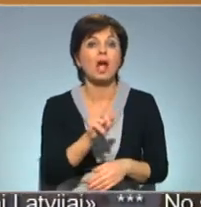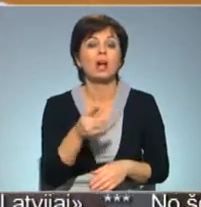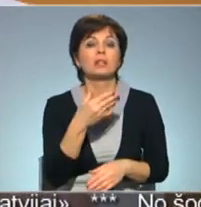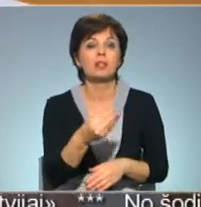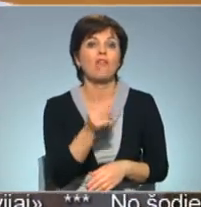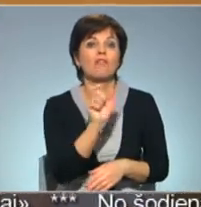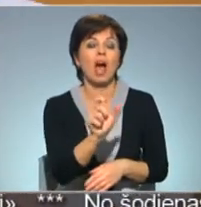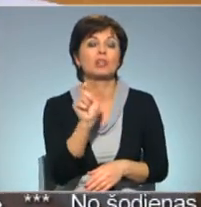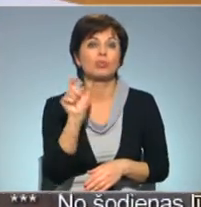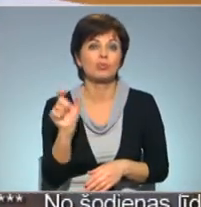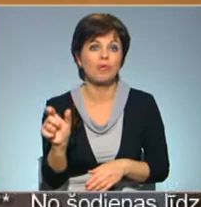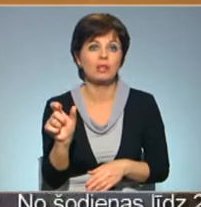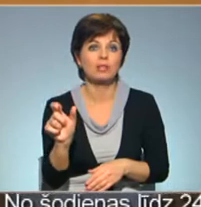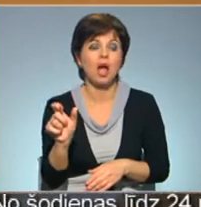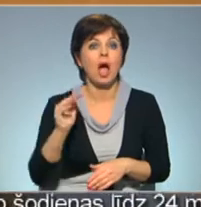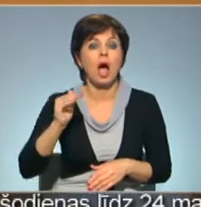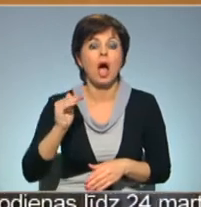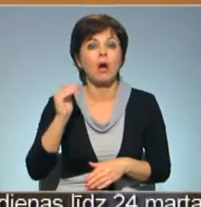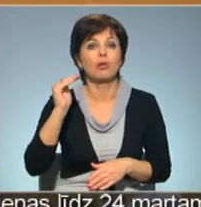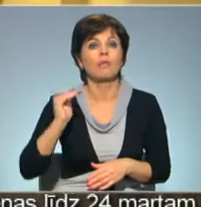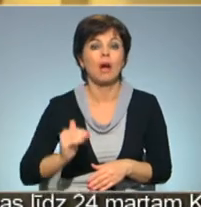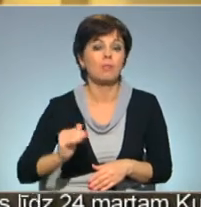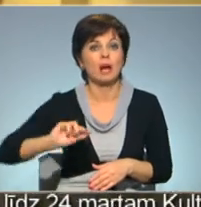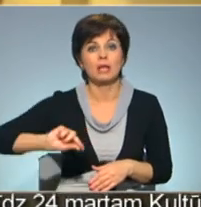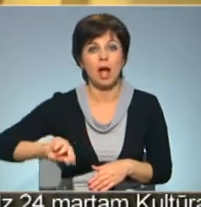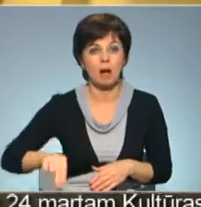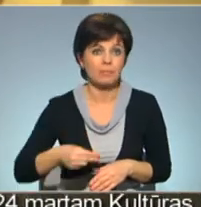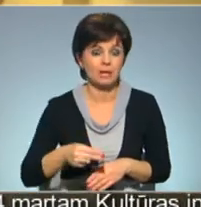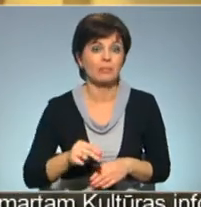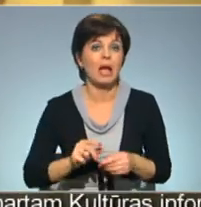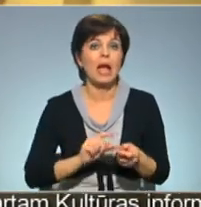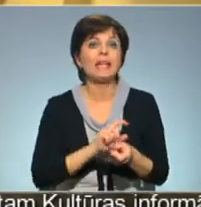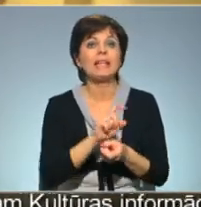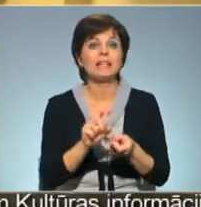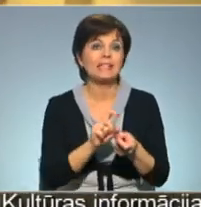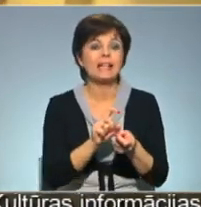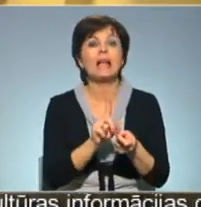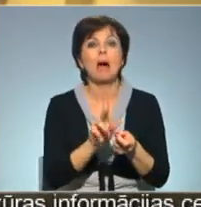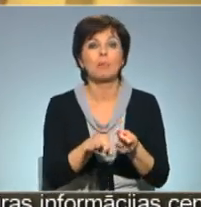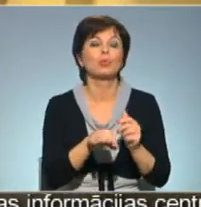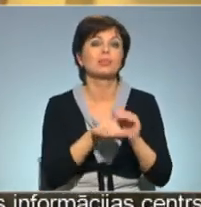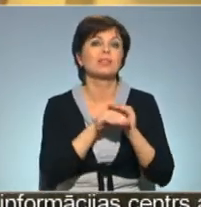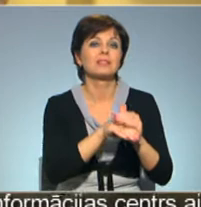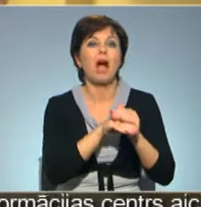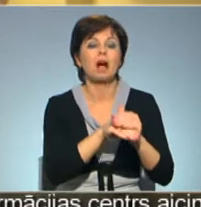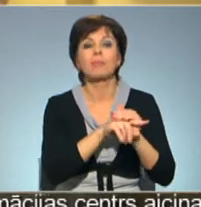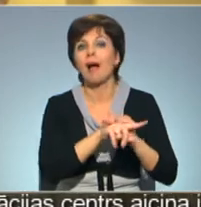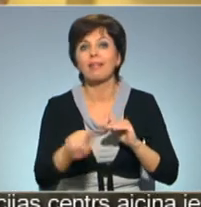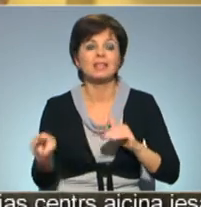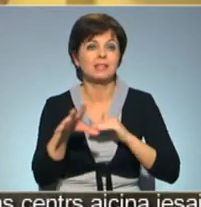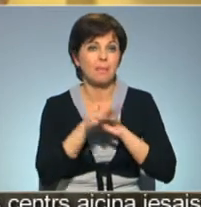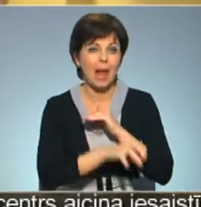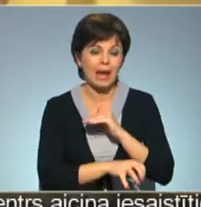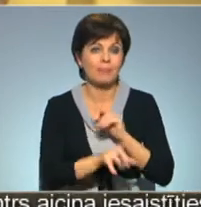vārds, uzvārds, augšā un apakšā obligāti jāparakstās, ja? Intrigi, jā, tiks saglabāt līdz beigām ar sirds drebēšanu. Mēs